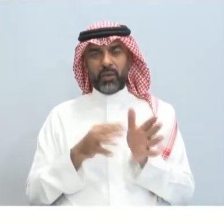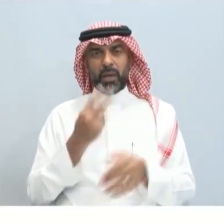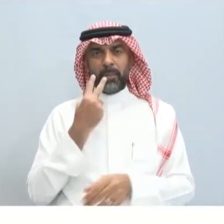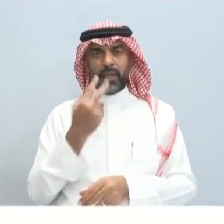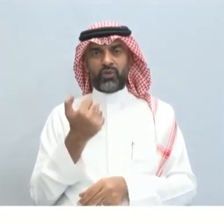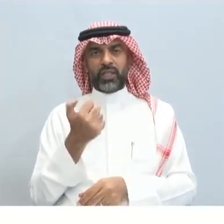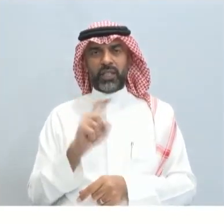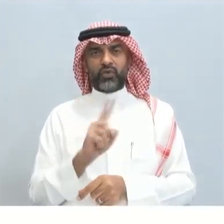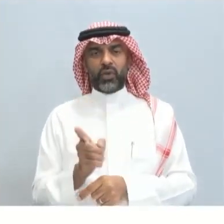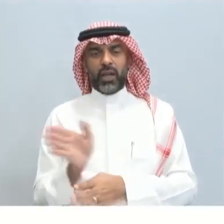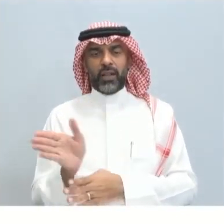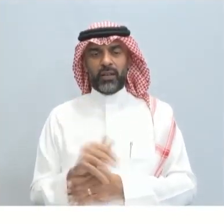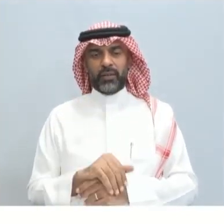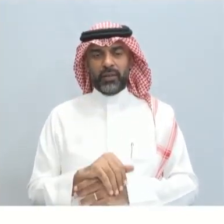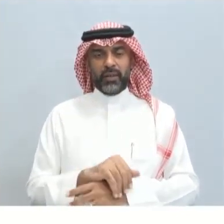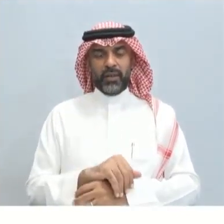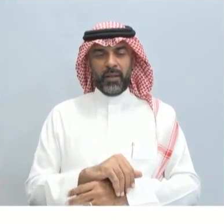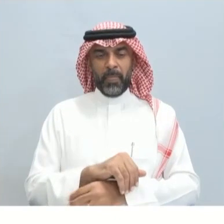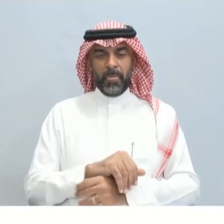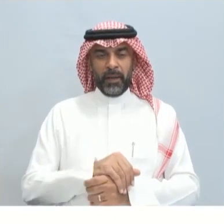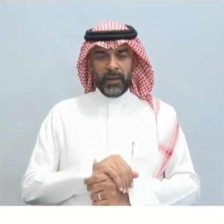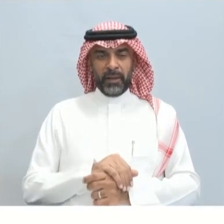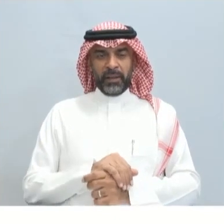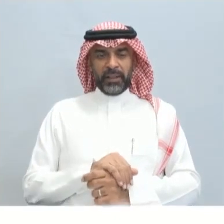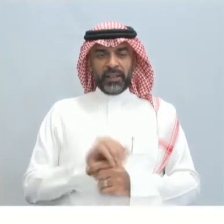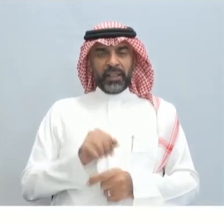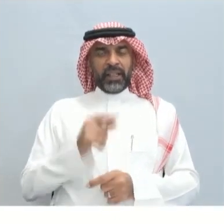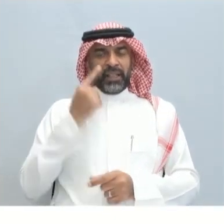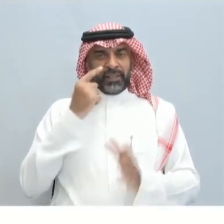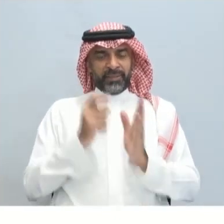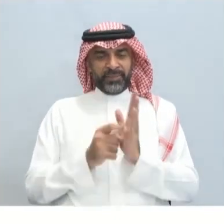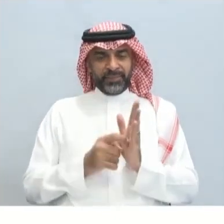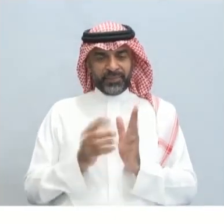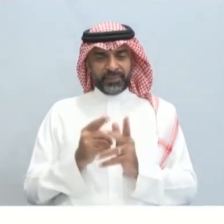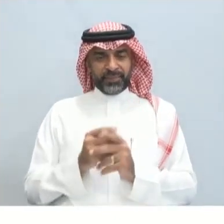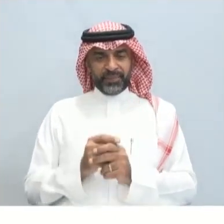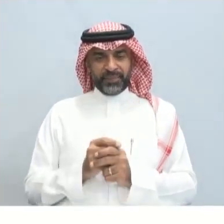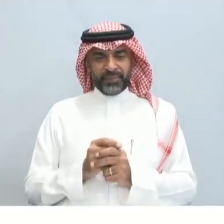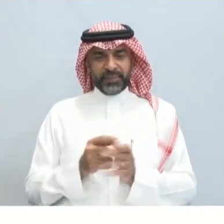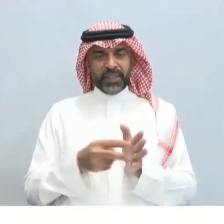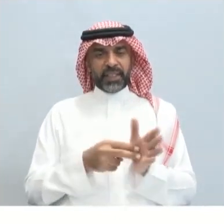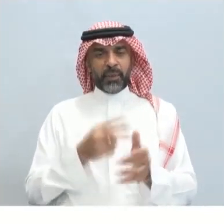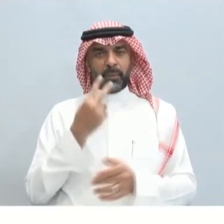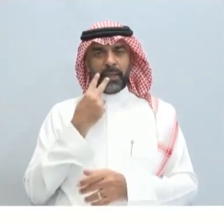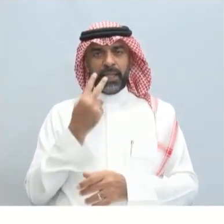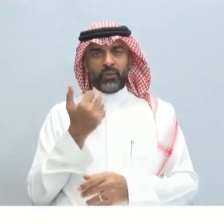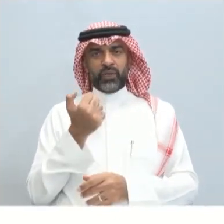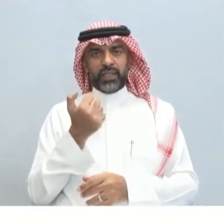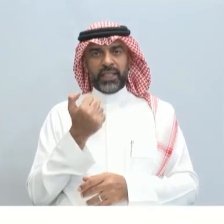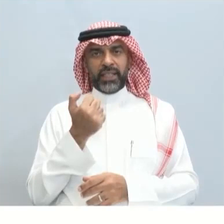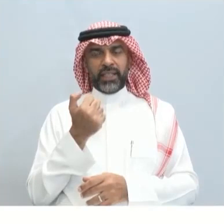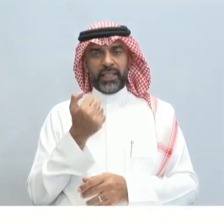السرعه نعوض في معادله التردد يساوي السرعه على الطول الموجي نحصل على قيمه التردد